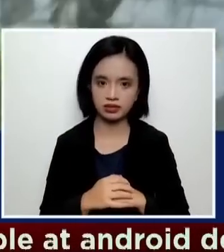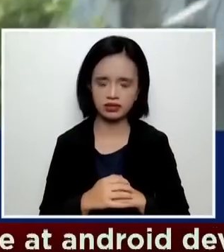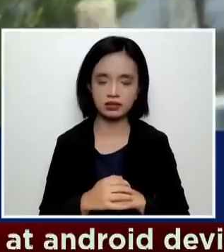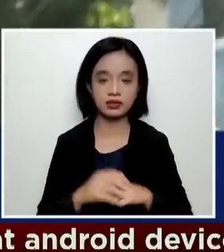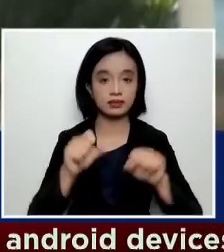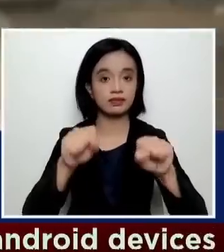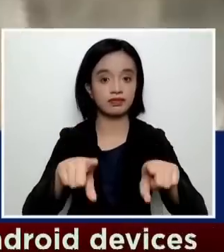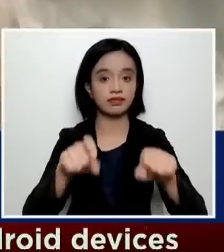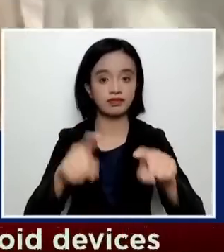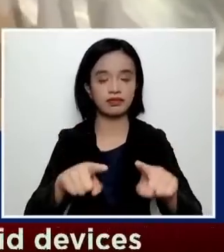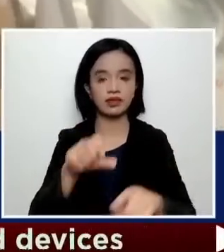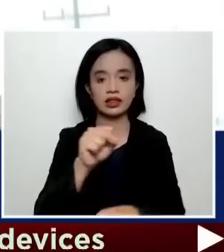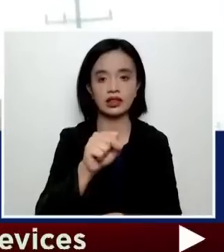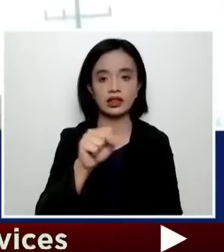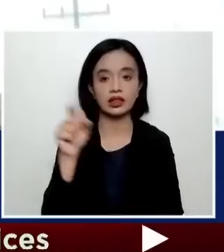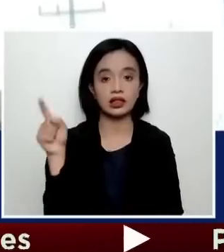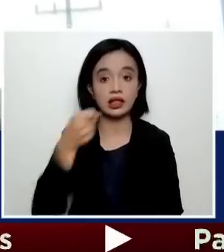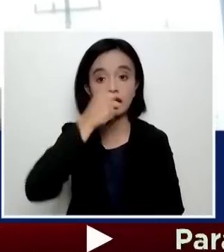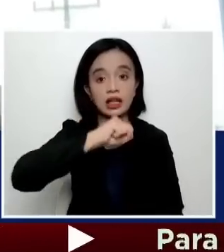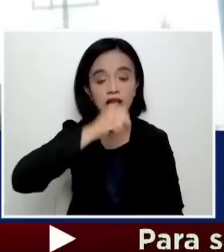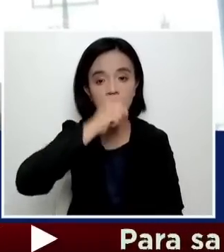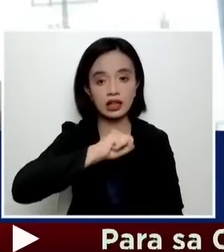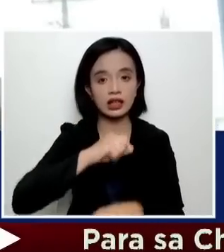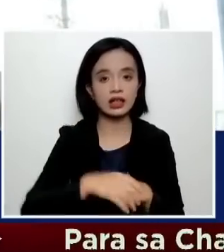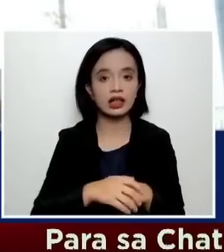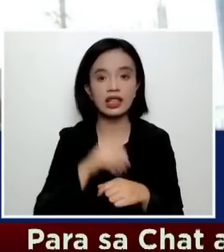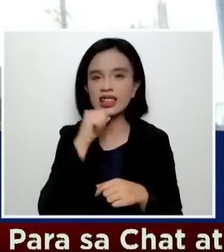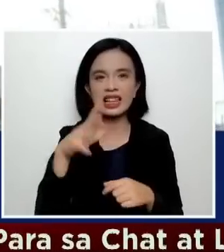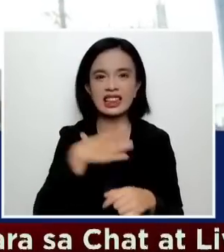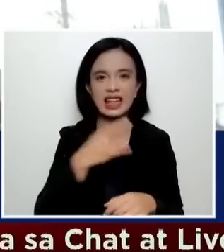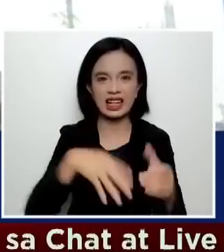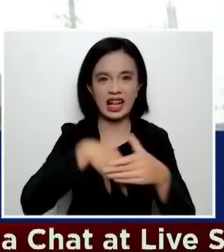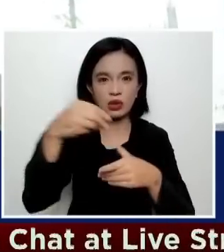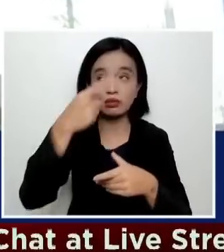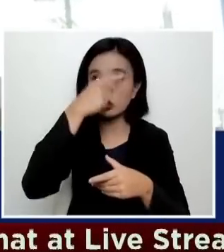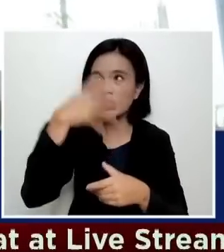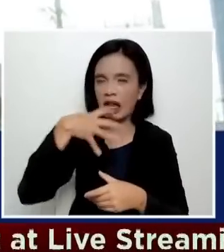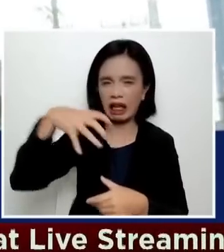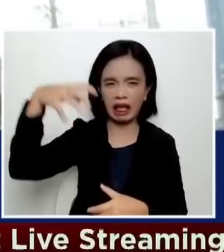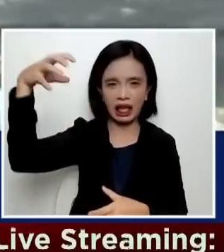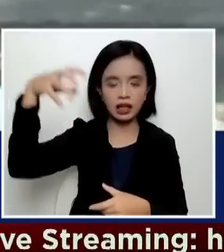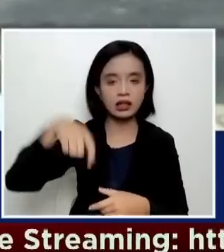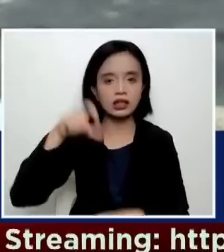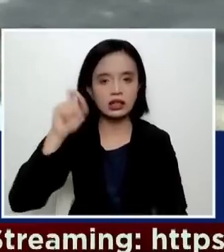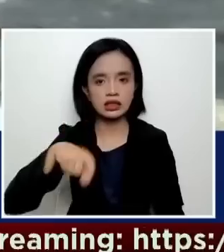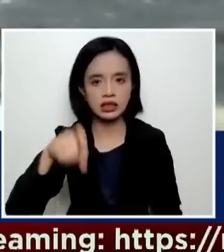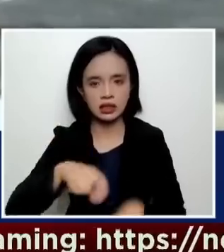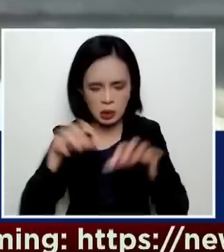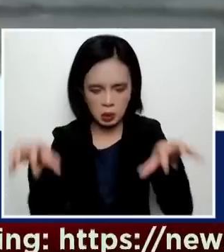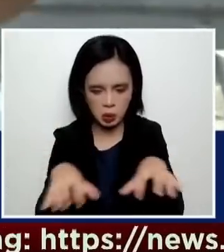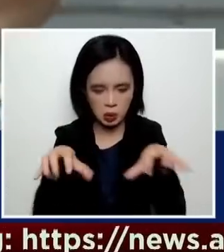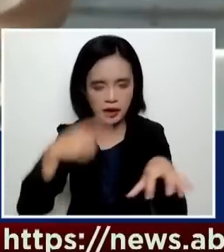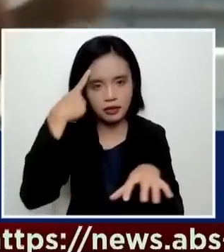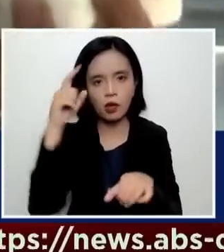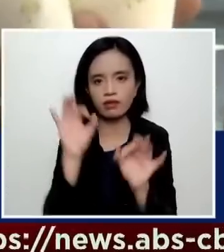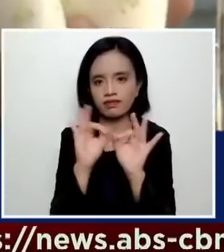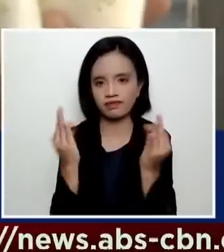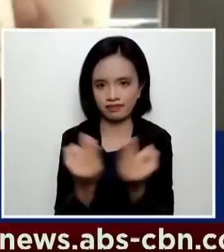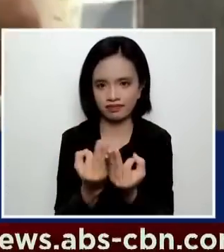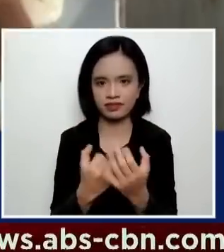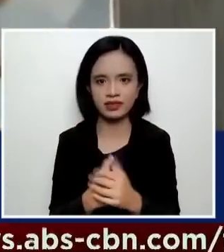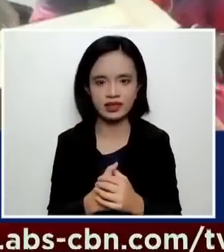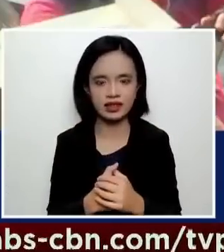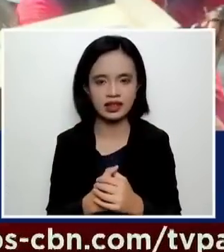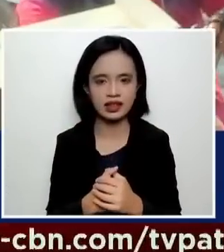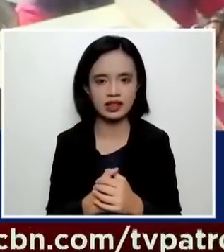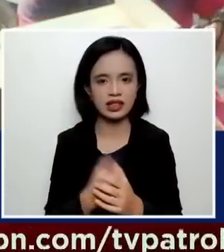ng sorbetes na si JP naman, hindi mang gustong nasa labas dahil sa init ng araw, kailangan tumayod para sa pamilya. Kasi pagkakang, pamilyado po